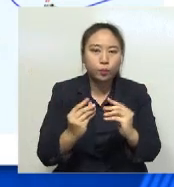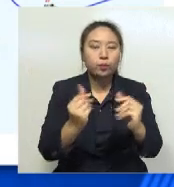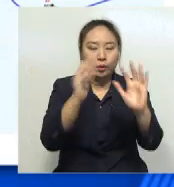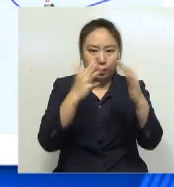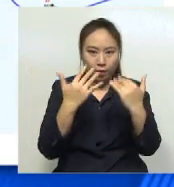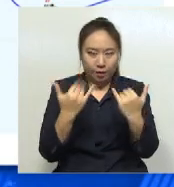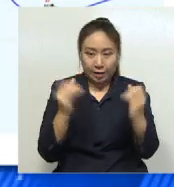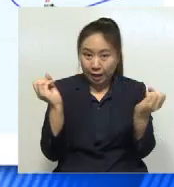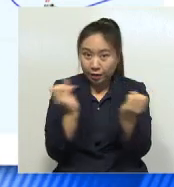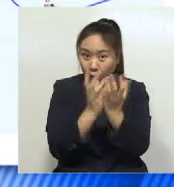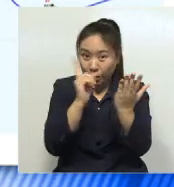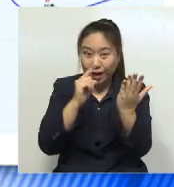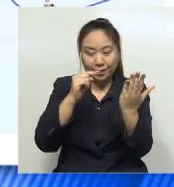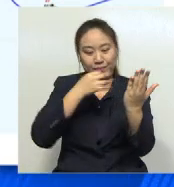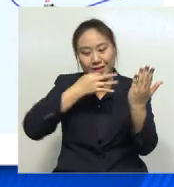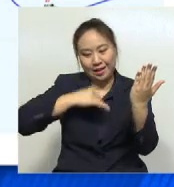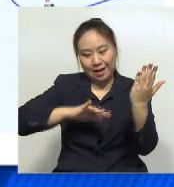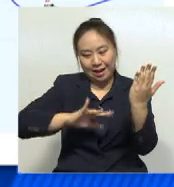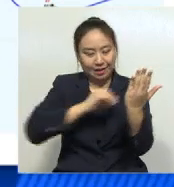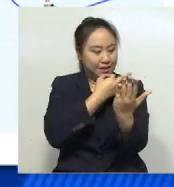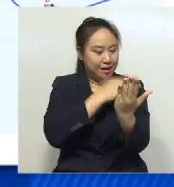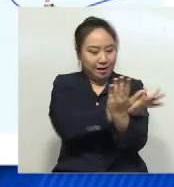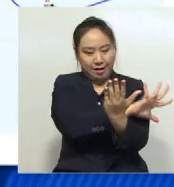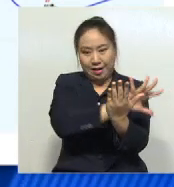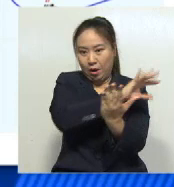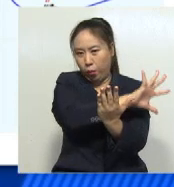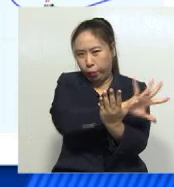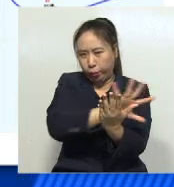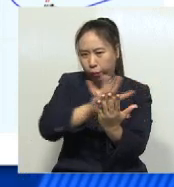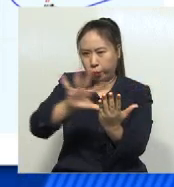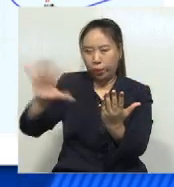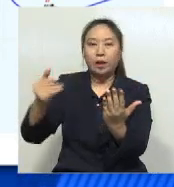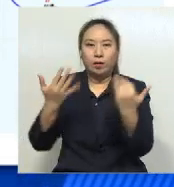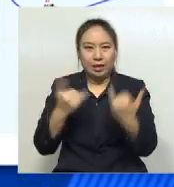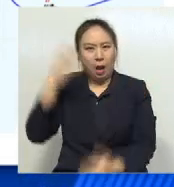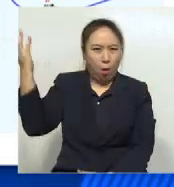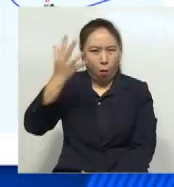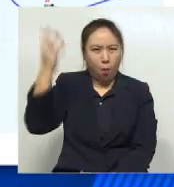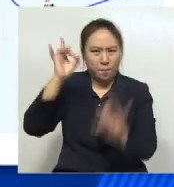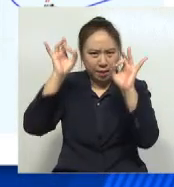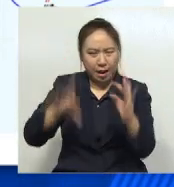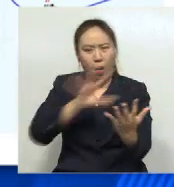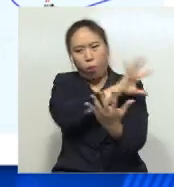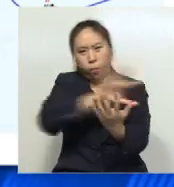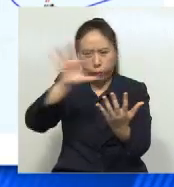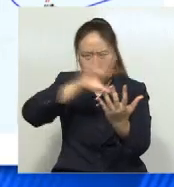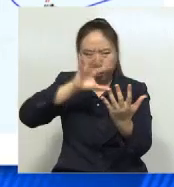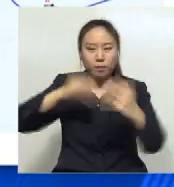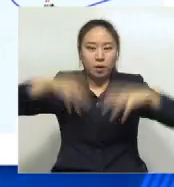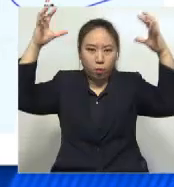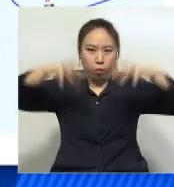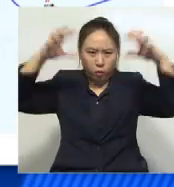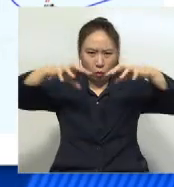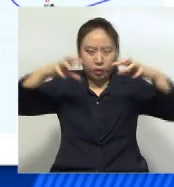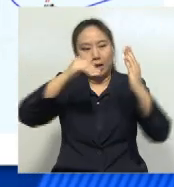รสุมตะวันตกเฉียงใต้ที่พัดปกคลุมทะเลอันดามันประเทศไทยและอ่าวไทยจะมีกำลังแรงขึ้นทำให้มีฝนตกหนักบางแห่งบริเว